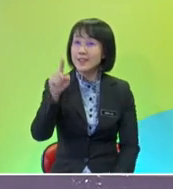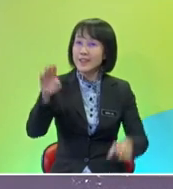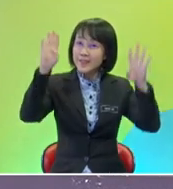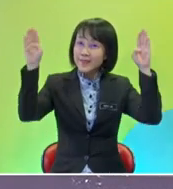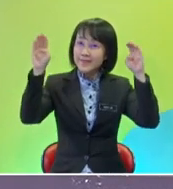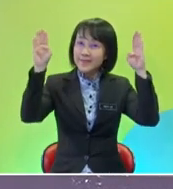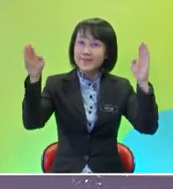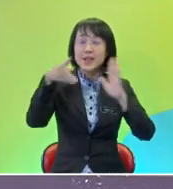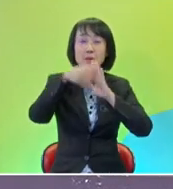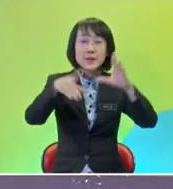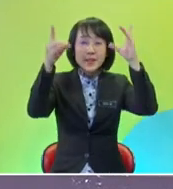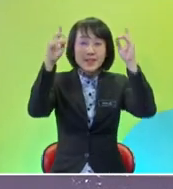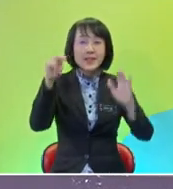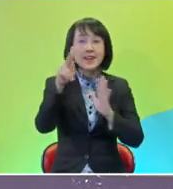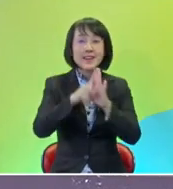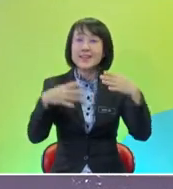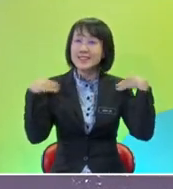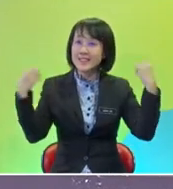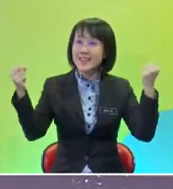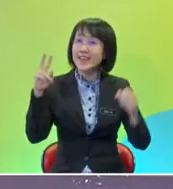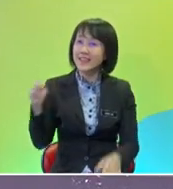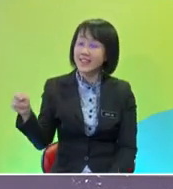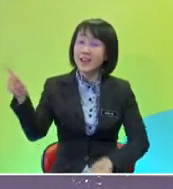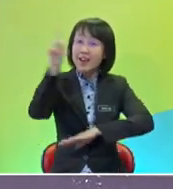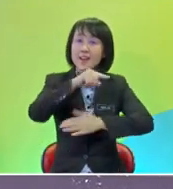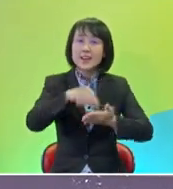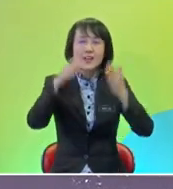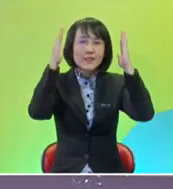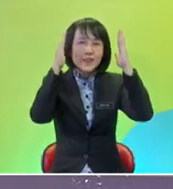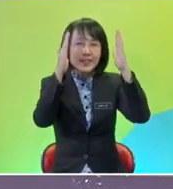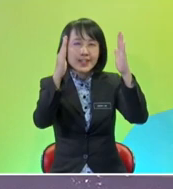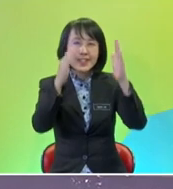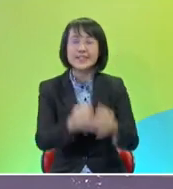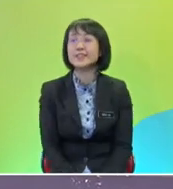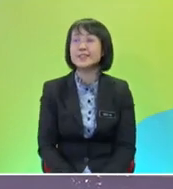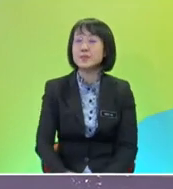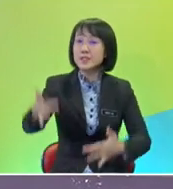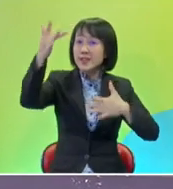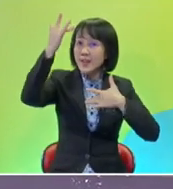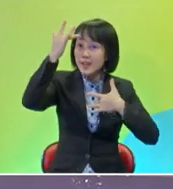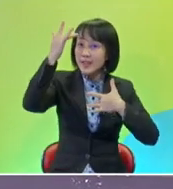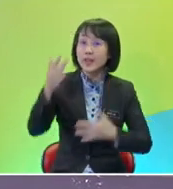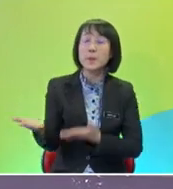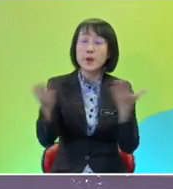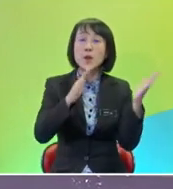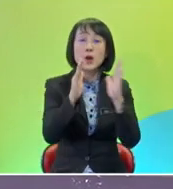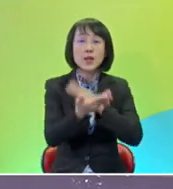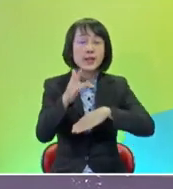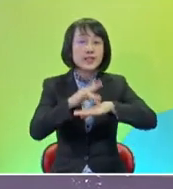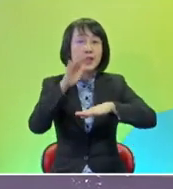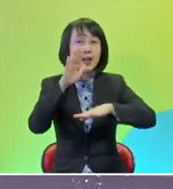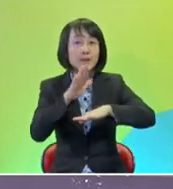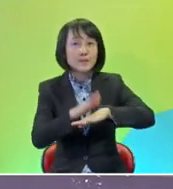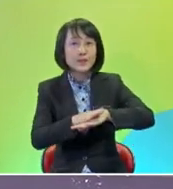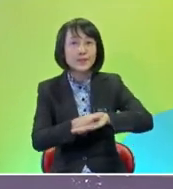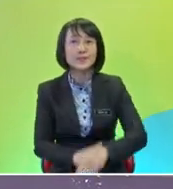pelajaran pendidikan kesihatan. Dan hari ini kita fokus kepada penyakit bawaan nyamuk. Saya